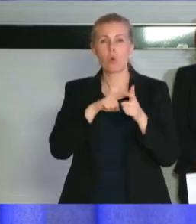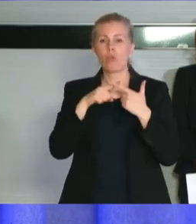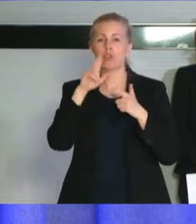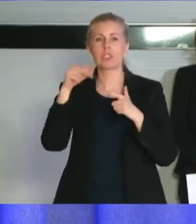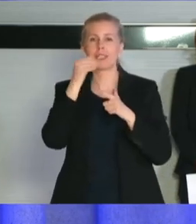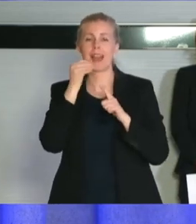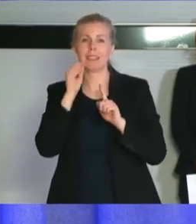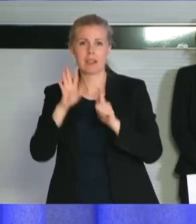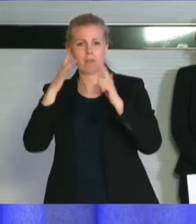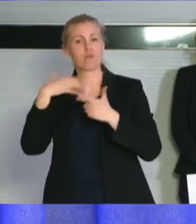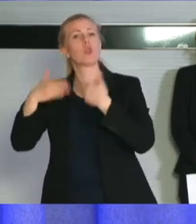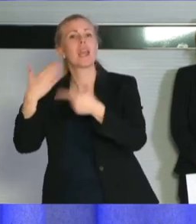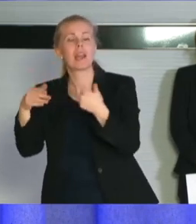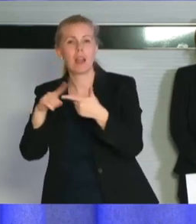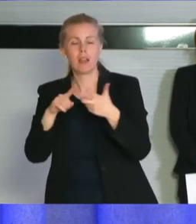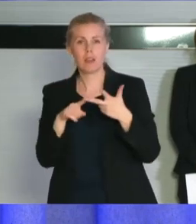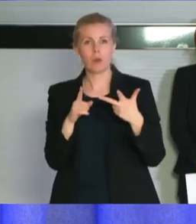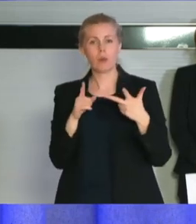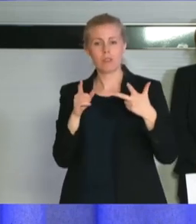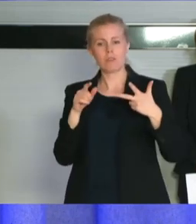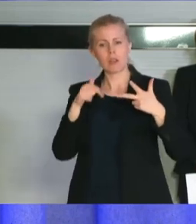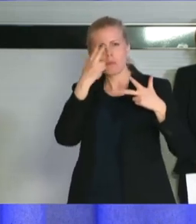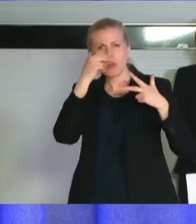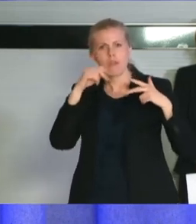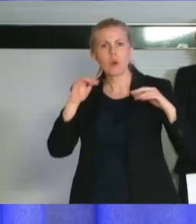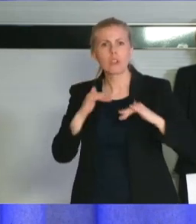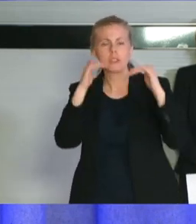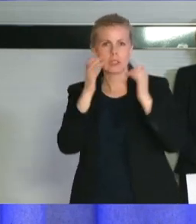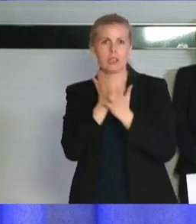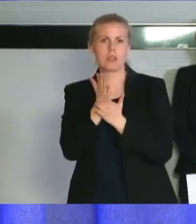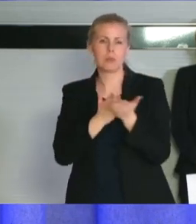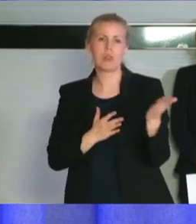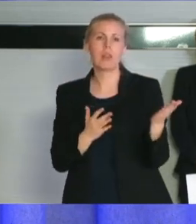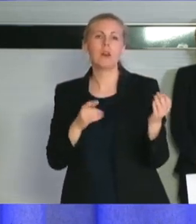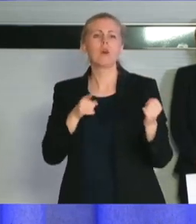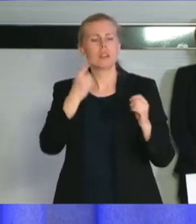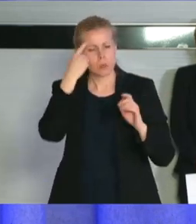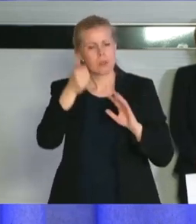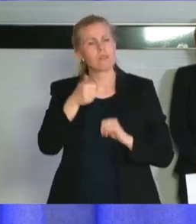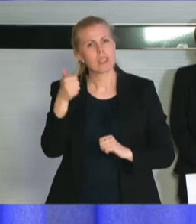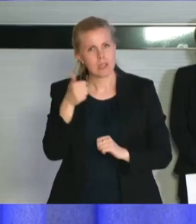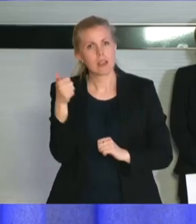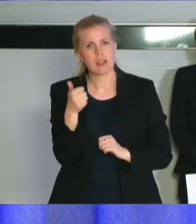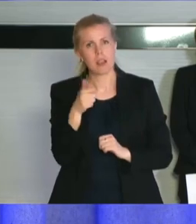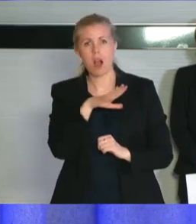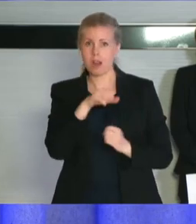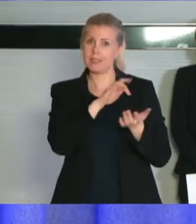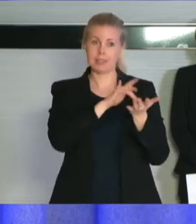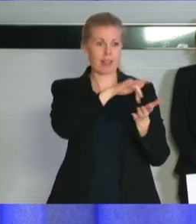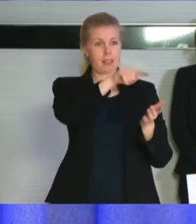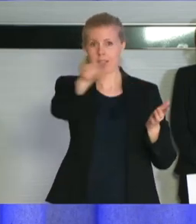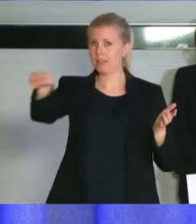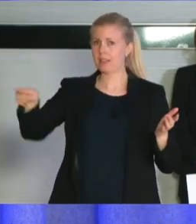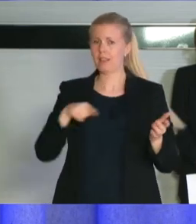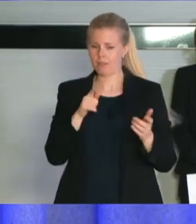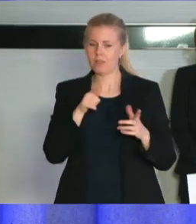det smittebildet og innenfor den måten å organisere det på. Og det tror jeg er viktig, fordi at alle steder i dette landet er vi